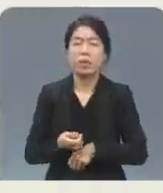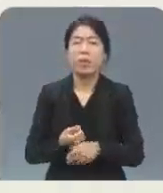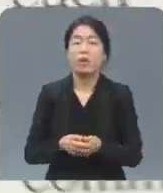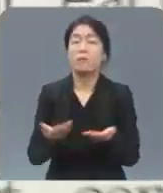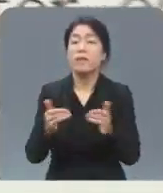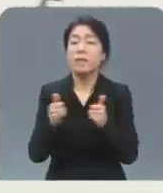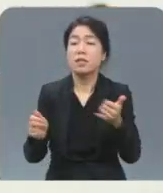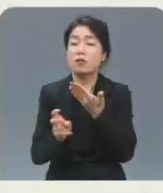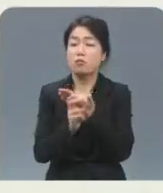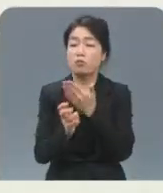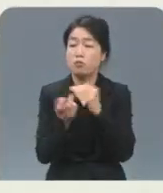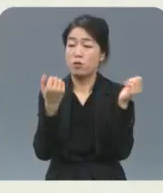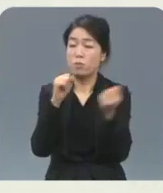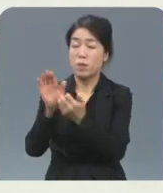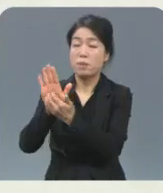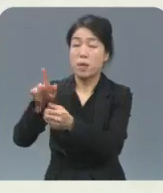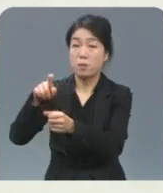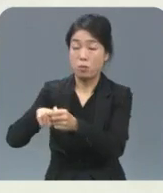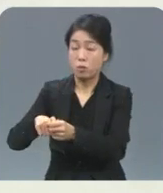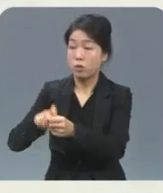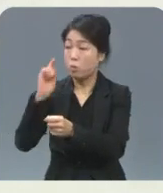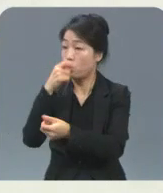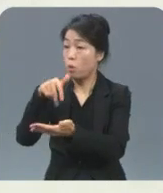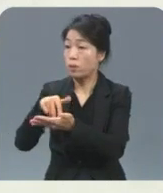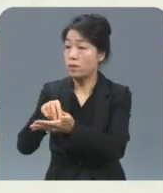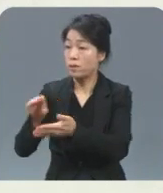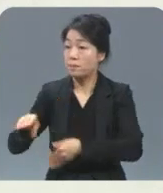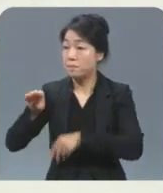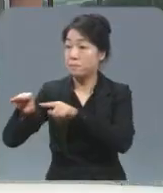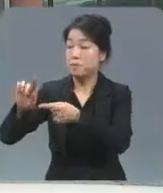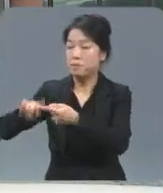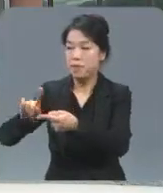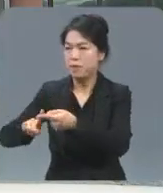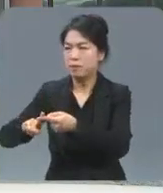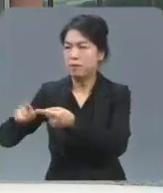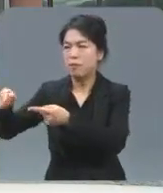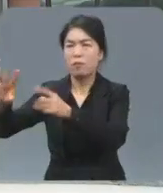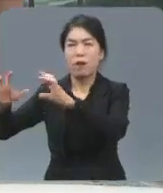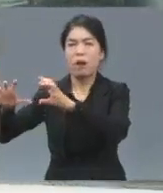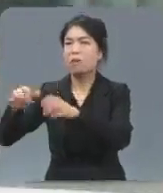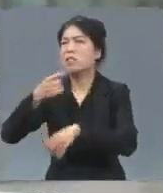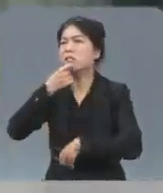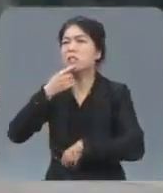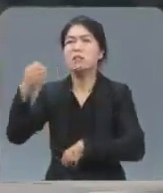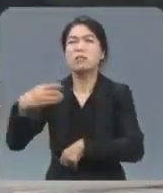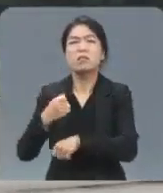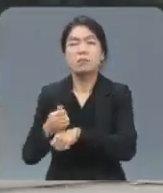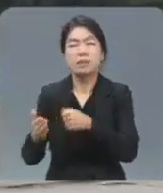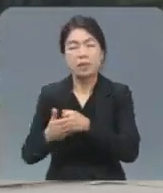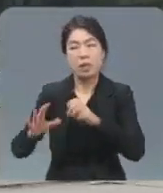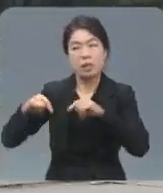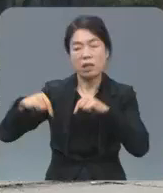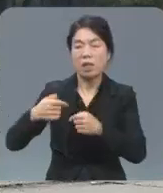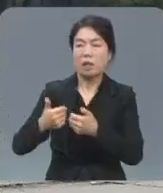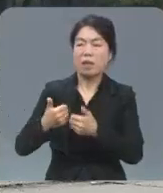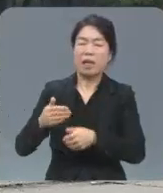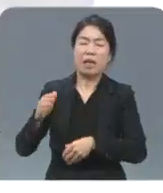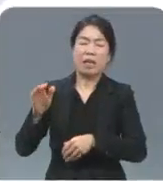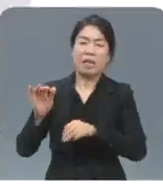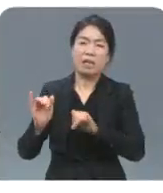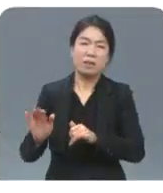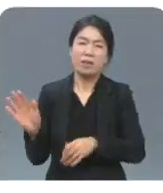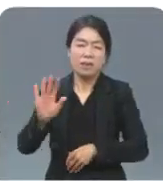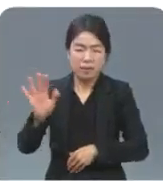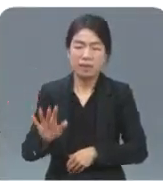대비한 보증금 제도에 캄보디아 정부가 제동을 걸었기 때문입니다. 외교 마찰 우려 속에 결국 아산시와